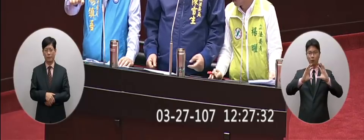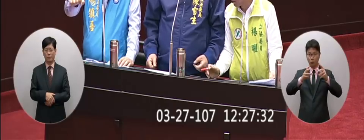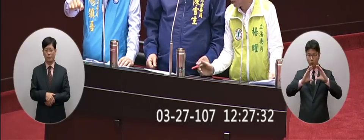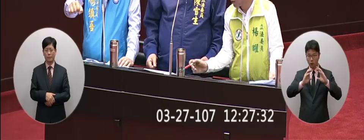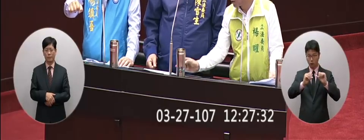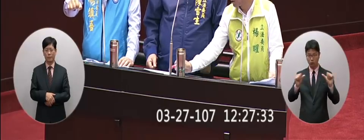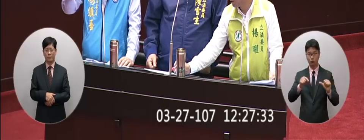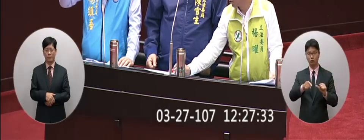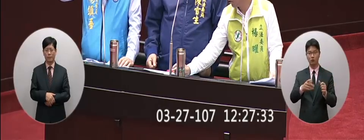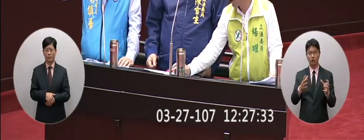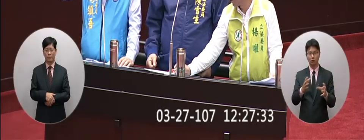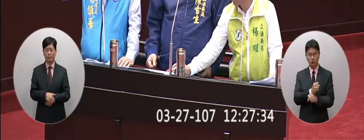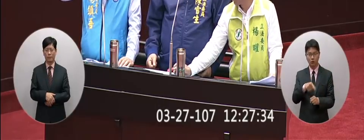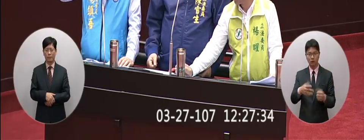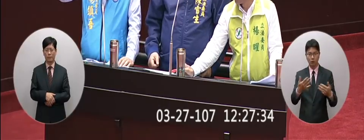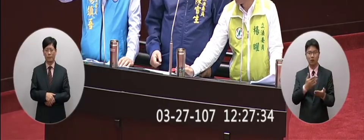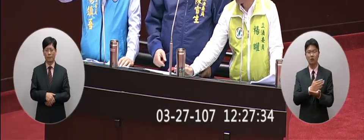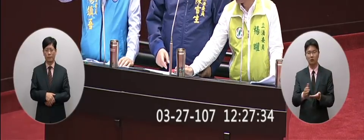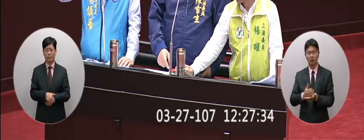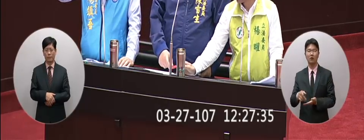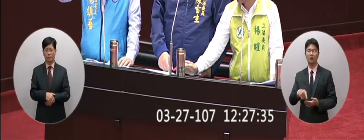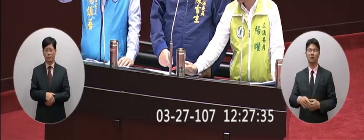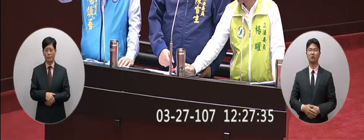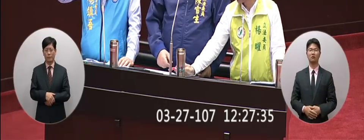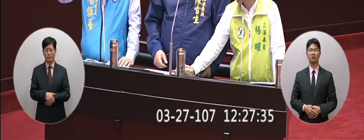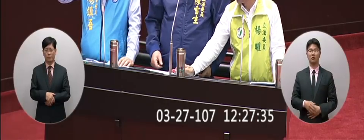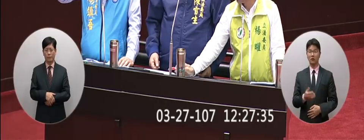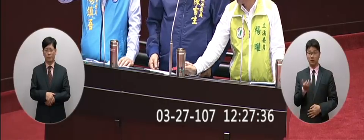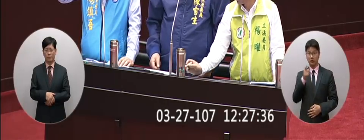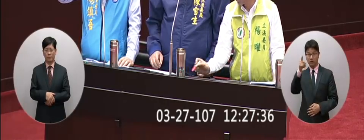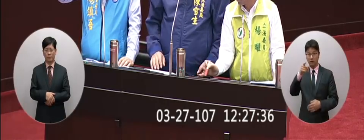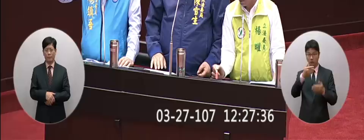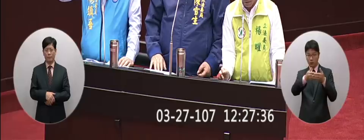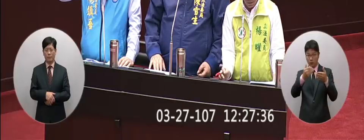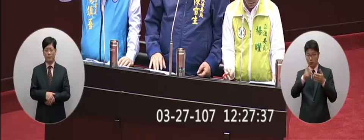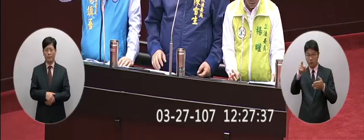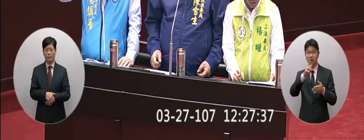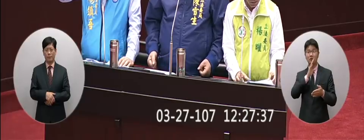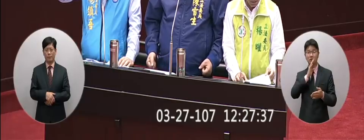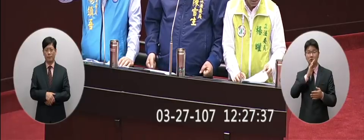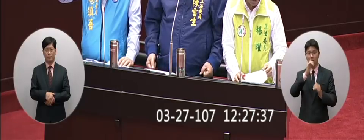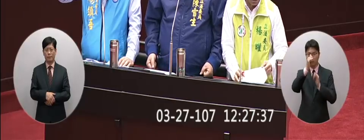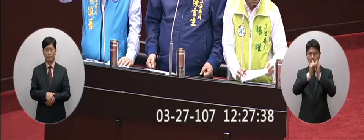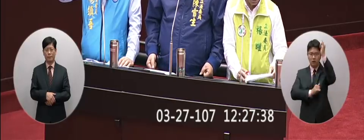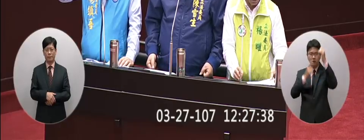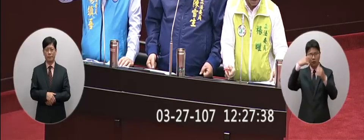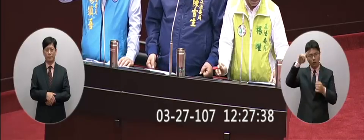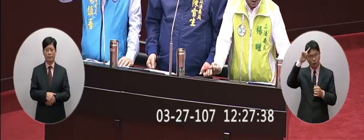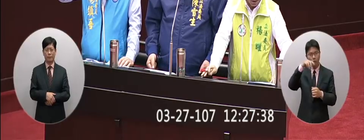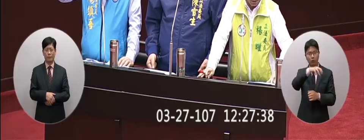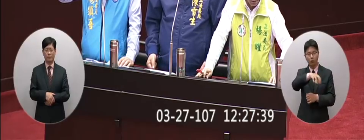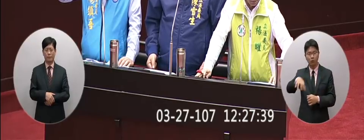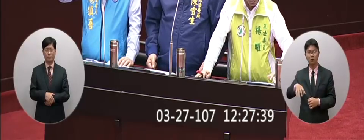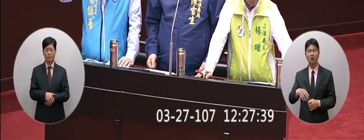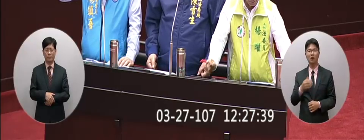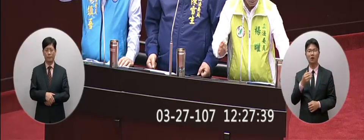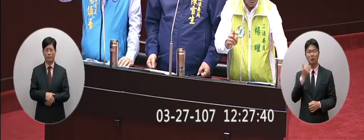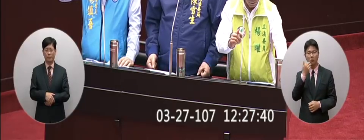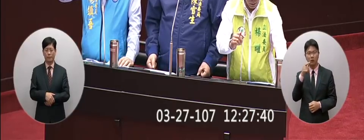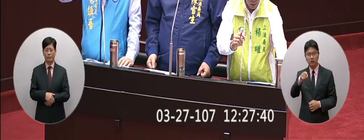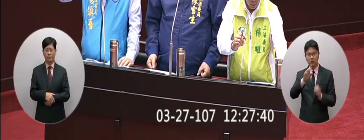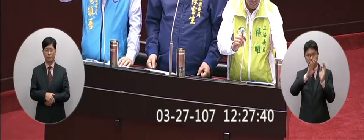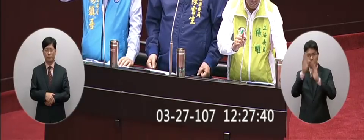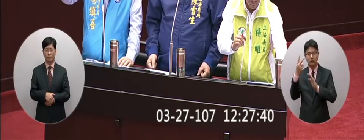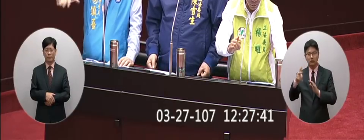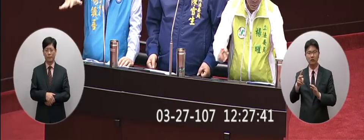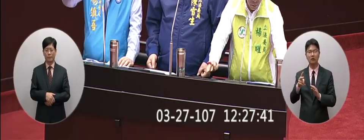题，因为非常的严峻。您所看到的这个图片其实是一个历史古迹啊，如果照这样崩塌的速度，大概没有3-5年啊，这